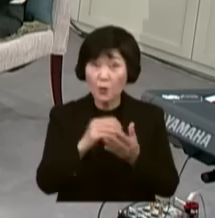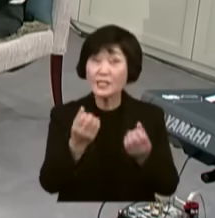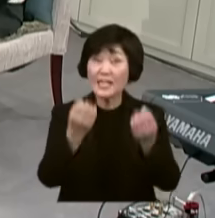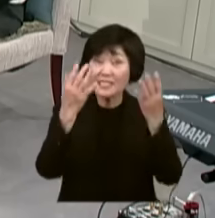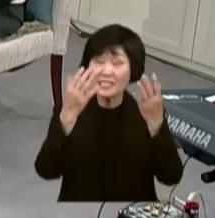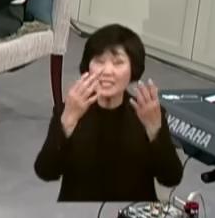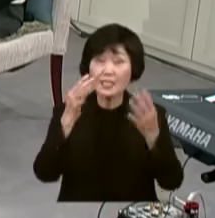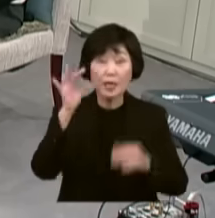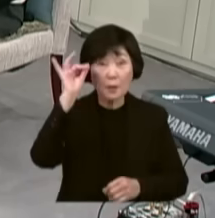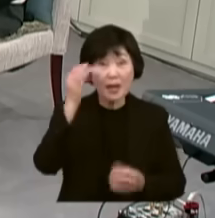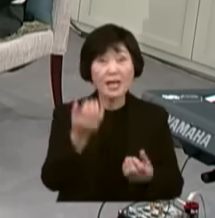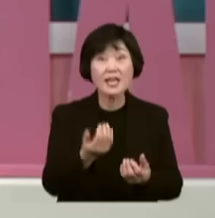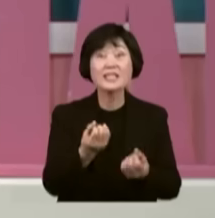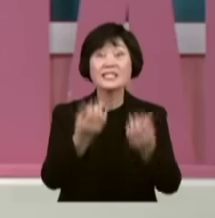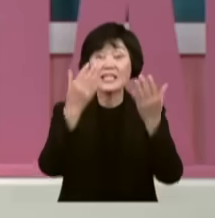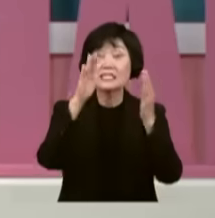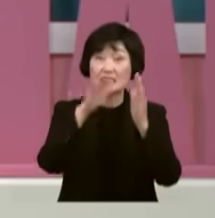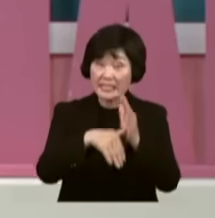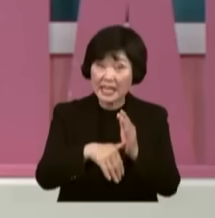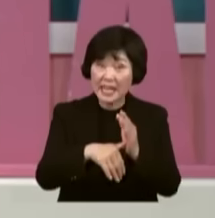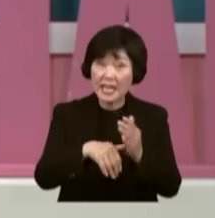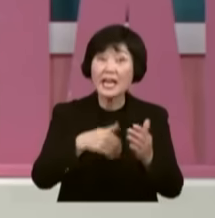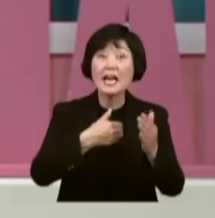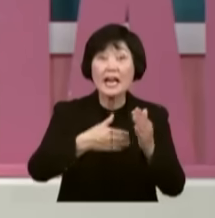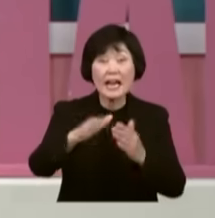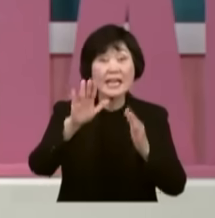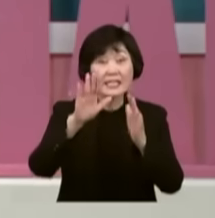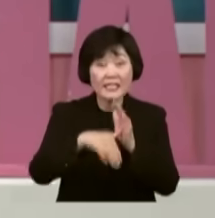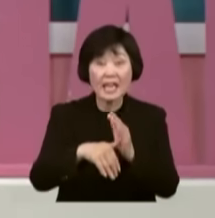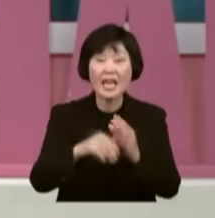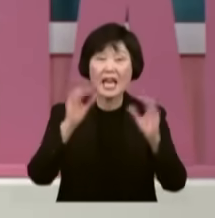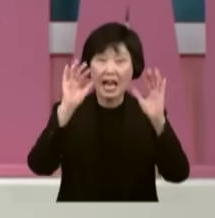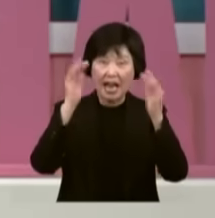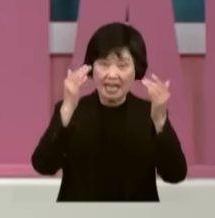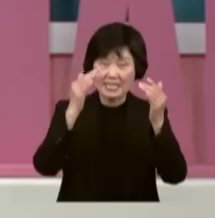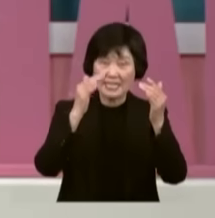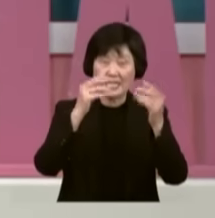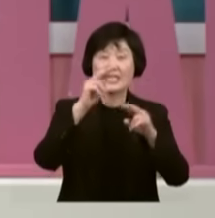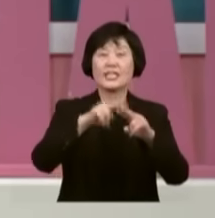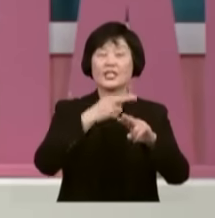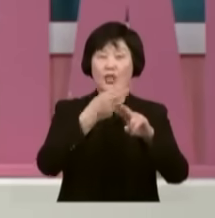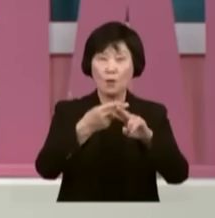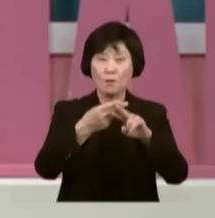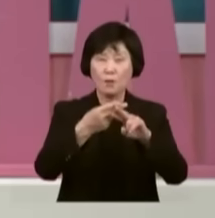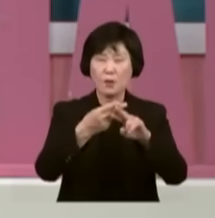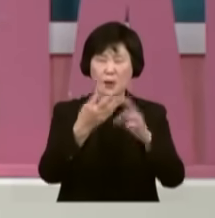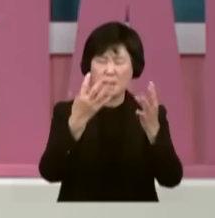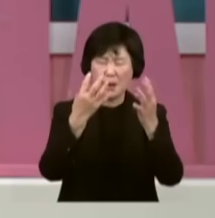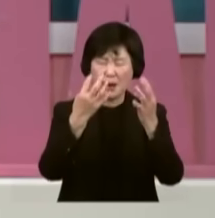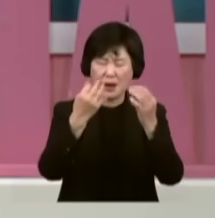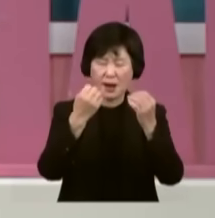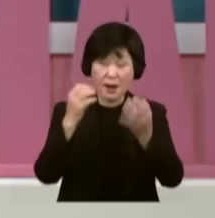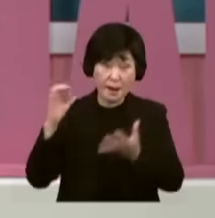돌잔치나 백일잔치 네. 거기 갈 때 아기에 대한 선물을 어마어마하게 많이